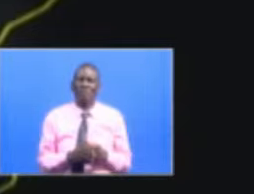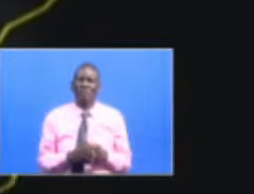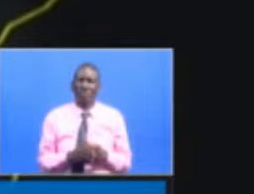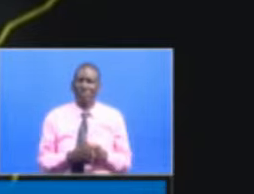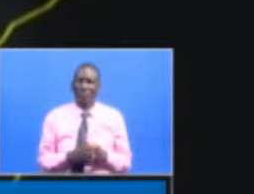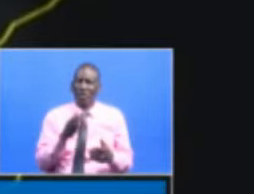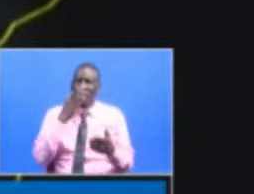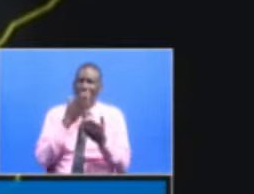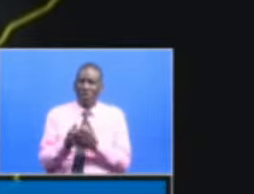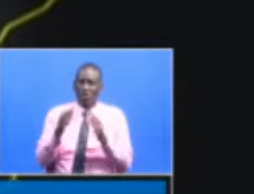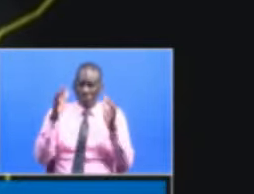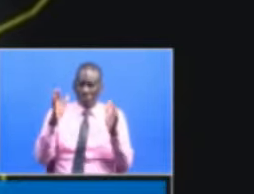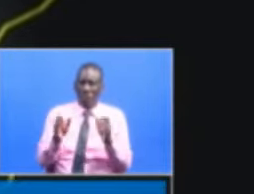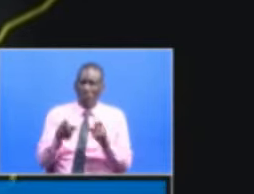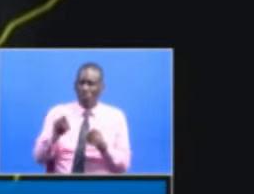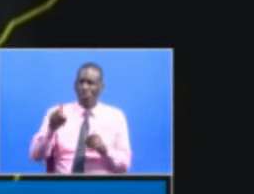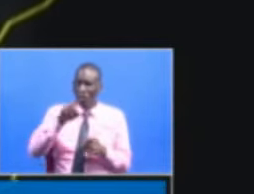Asante kwa swali lako.